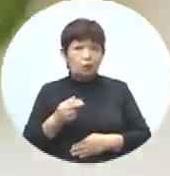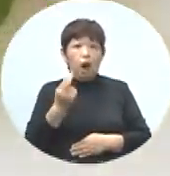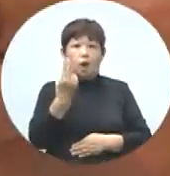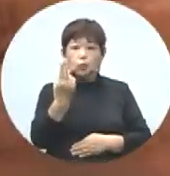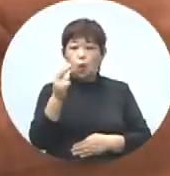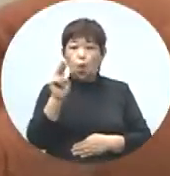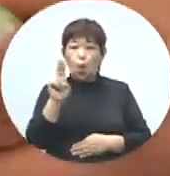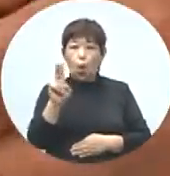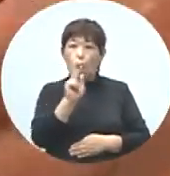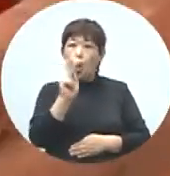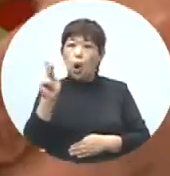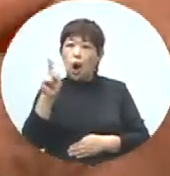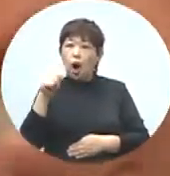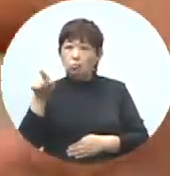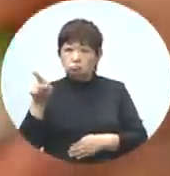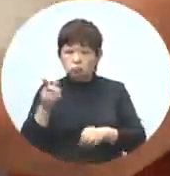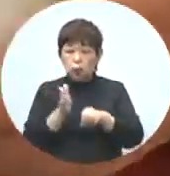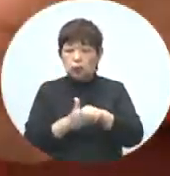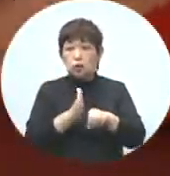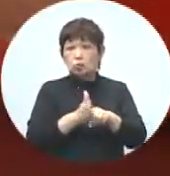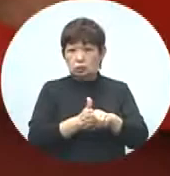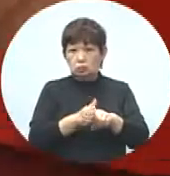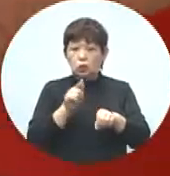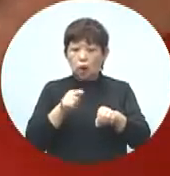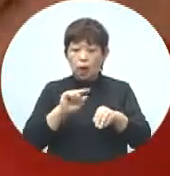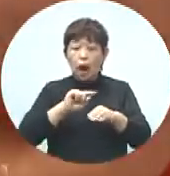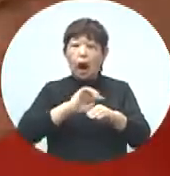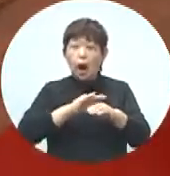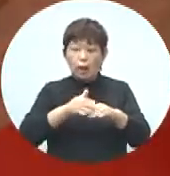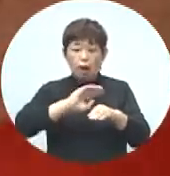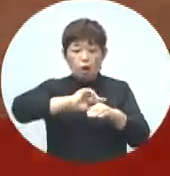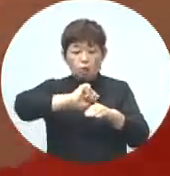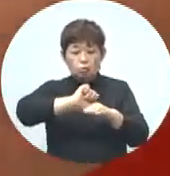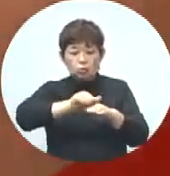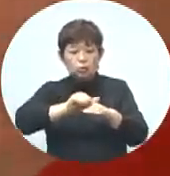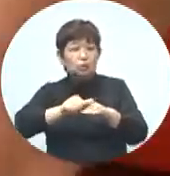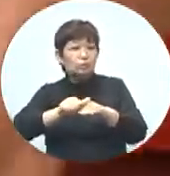。冬瓜は皮を剥いてください。